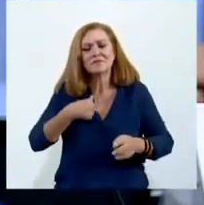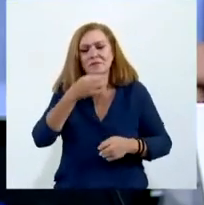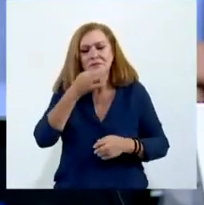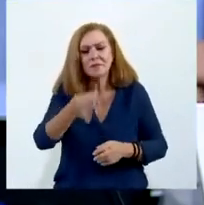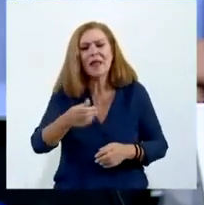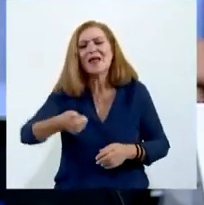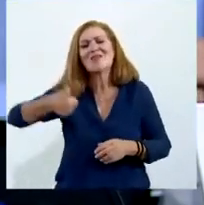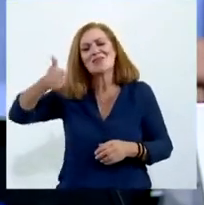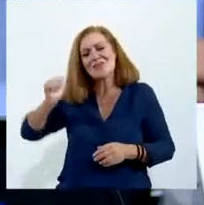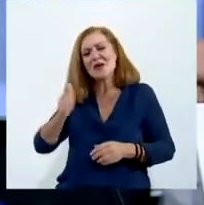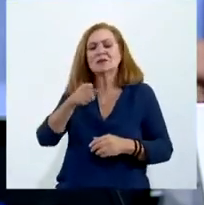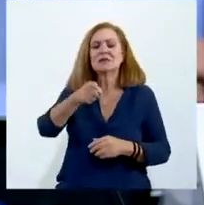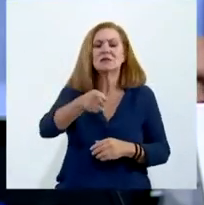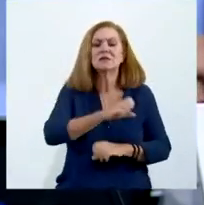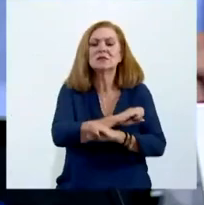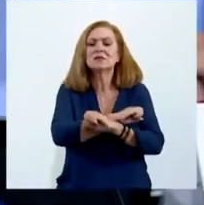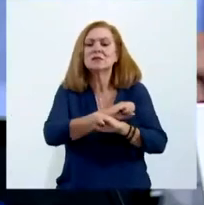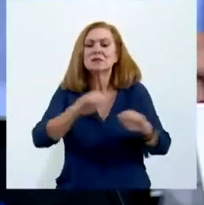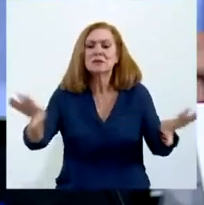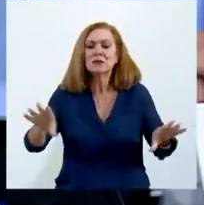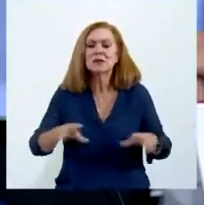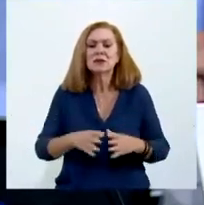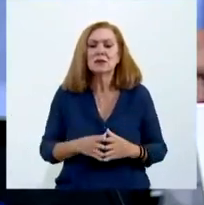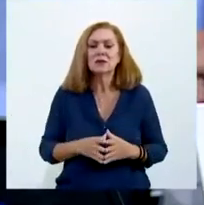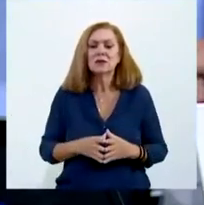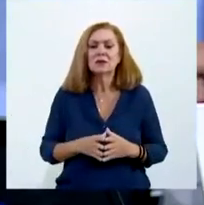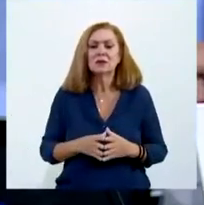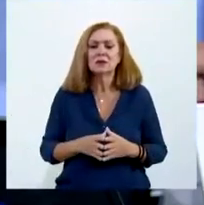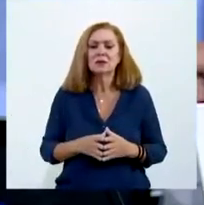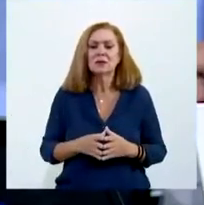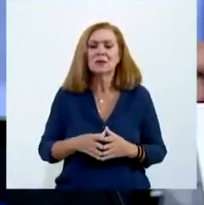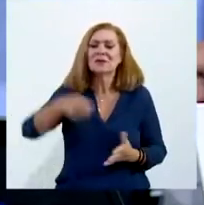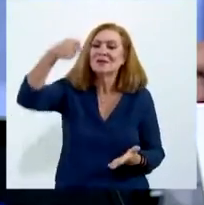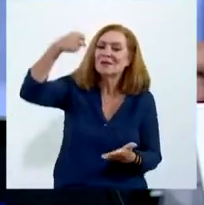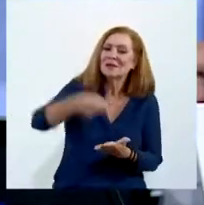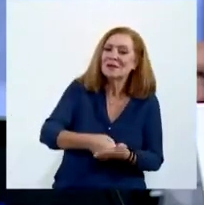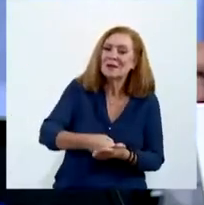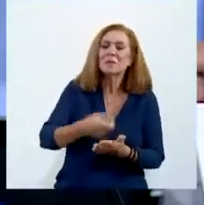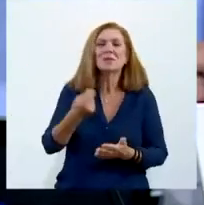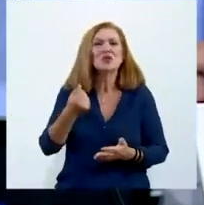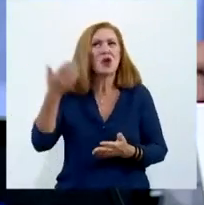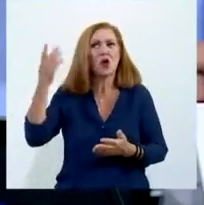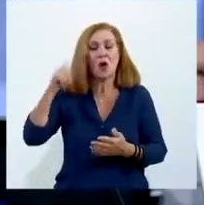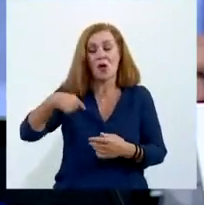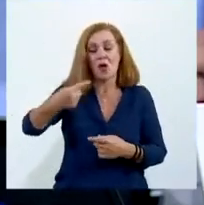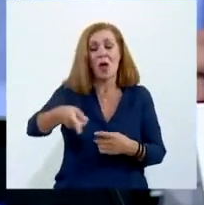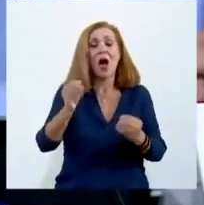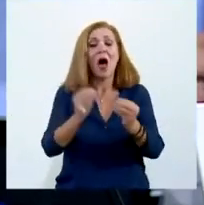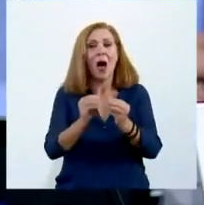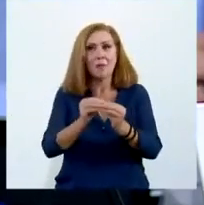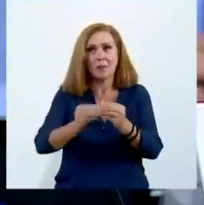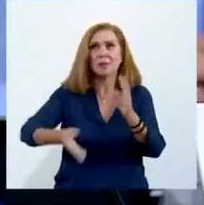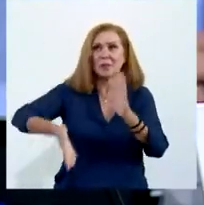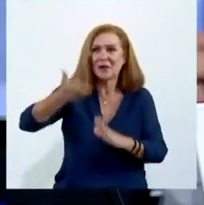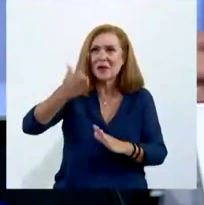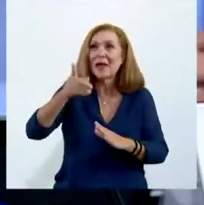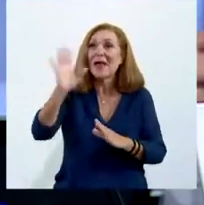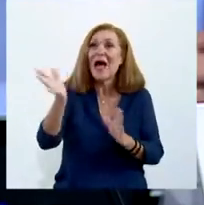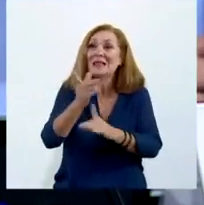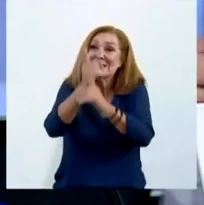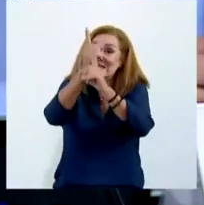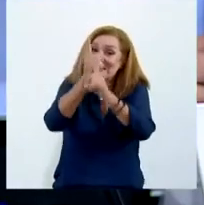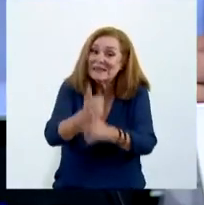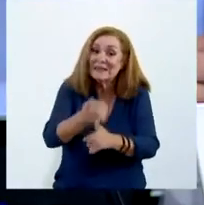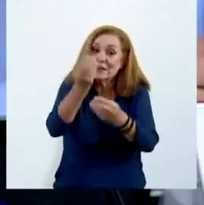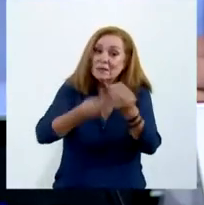Χθες ανακοινώσατε την αύξηση, νέα αύξηση κατώτατου μισθού τον Απρίλιο. Μήπως έχετε κάτι πιο συγκεκριμένο να μας